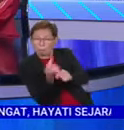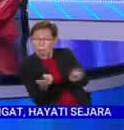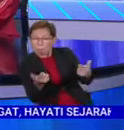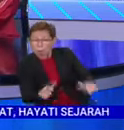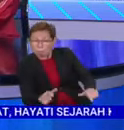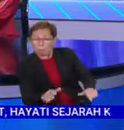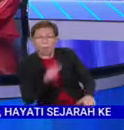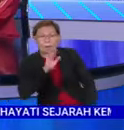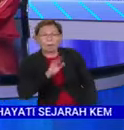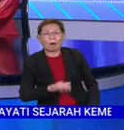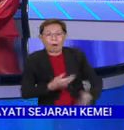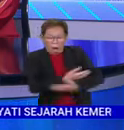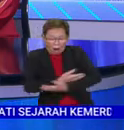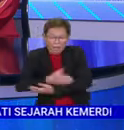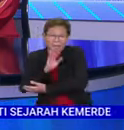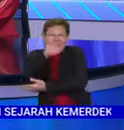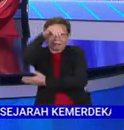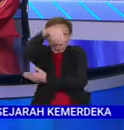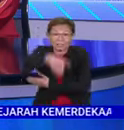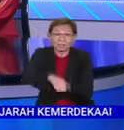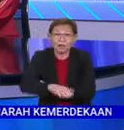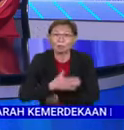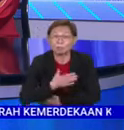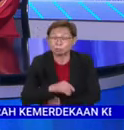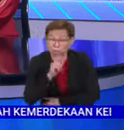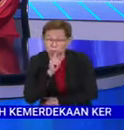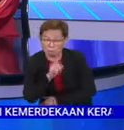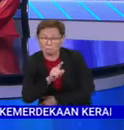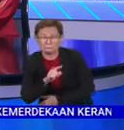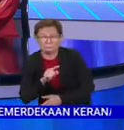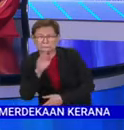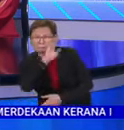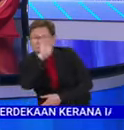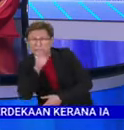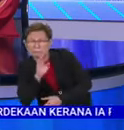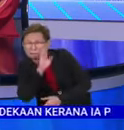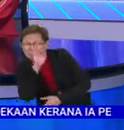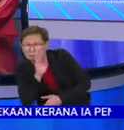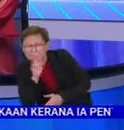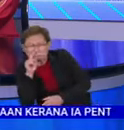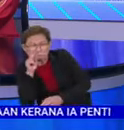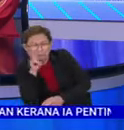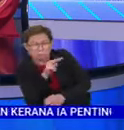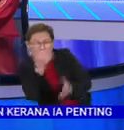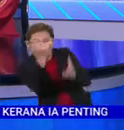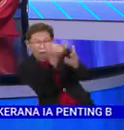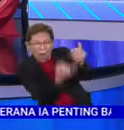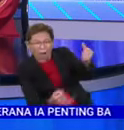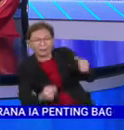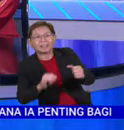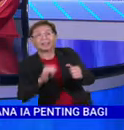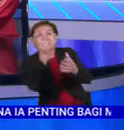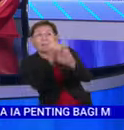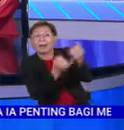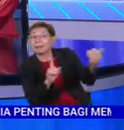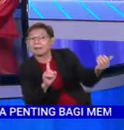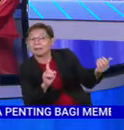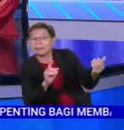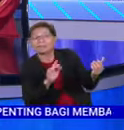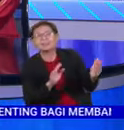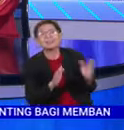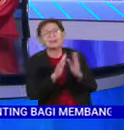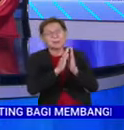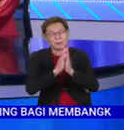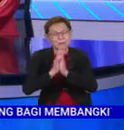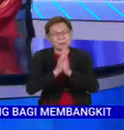di mana seekor anak gajah putih yang sememangnya jarang sekali ditemukan, dilahirkan di Myanmar. Menarik. Kita